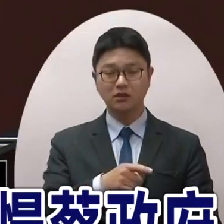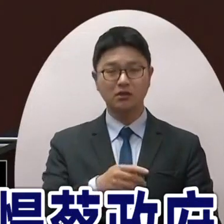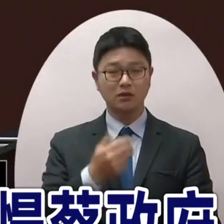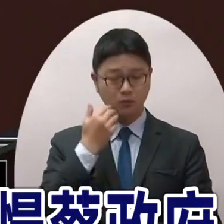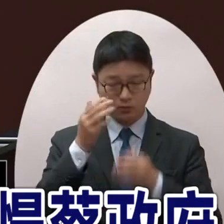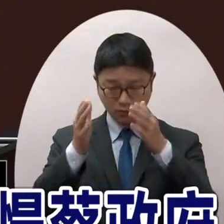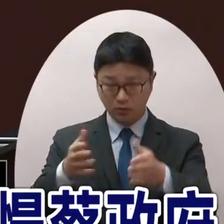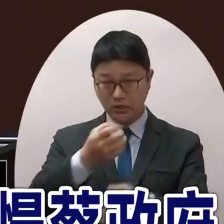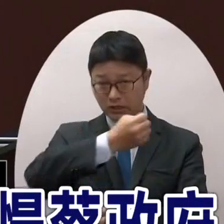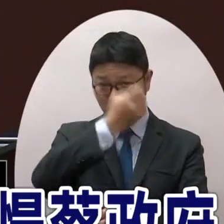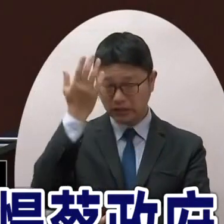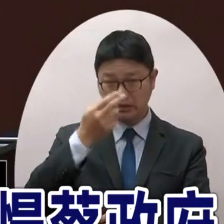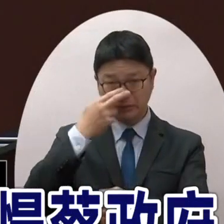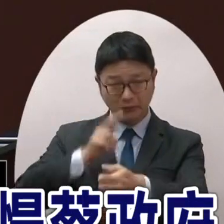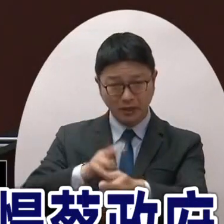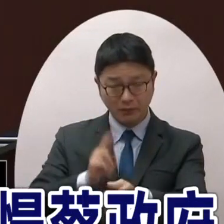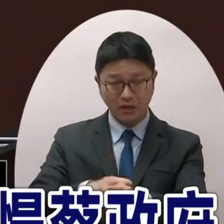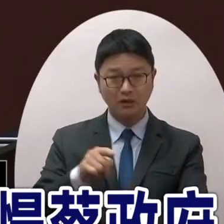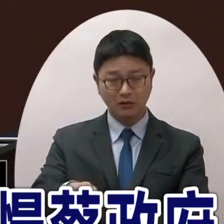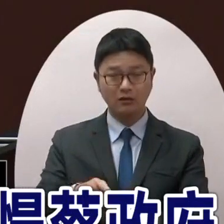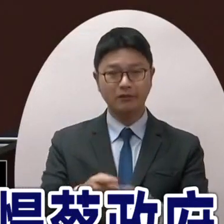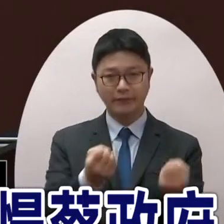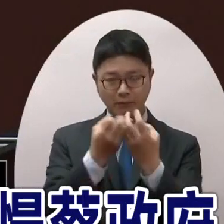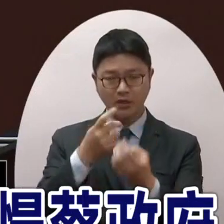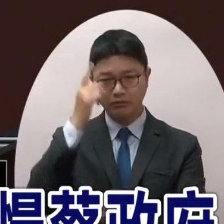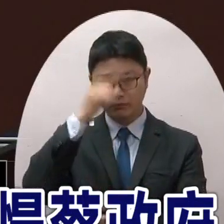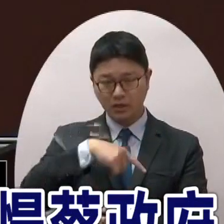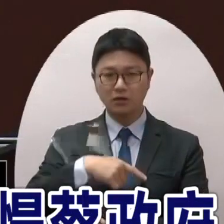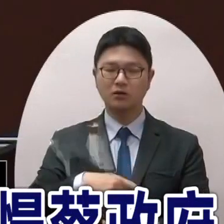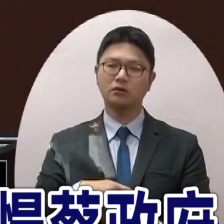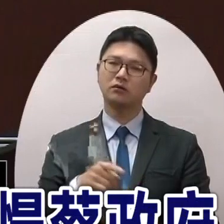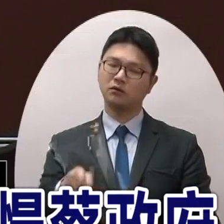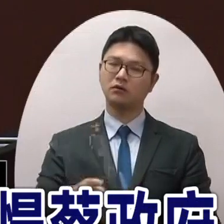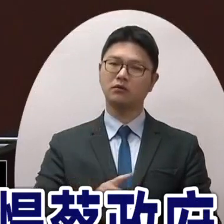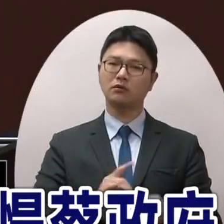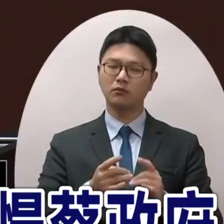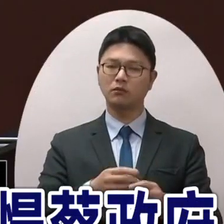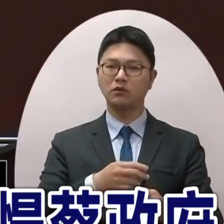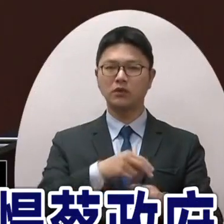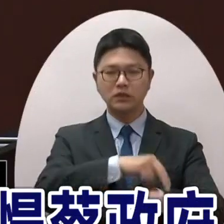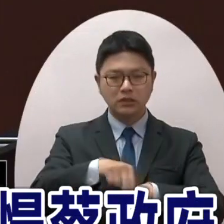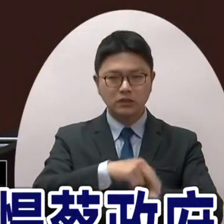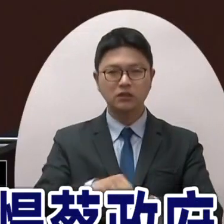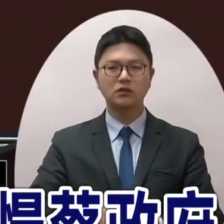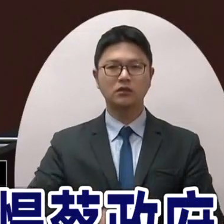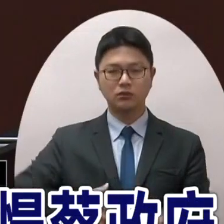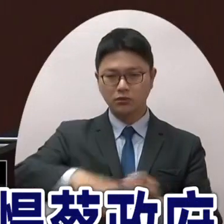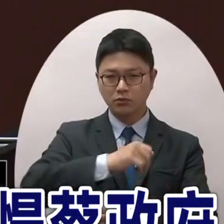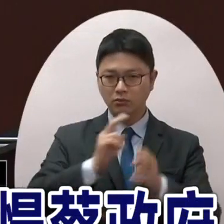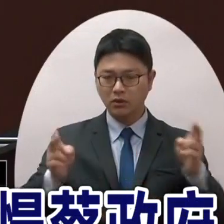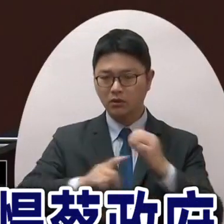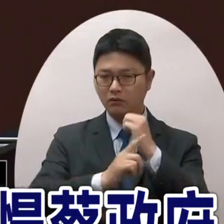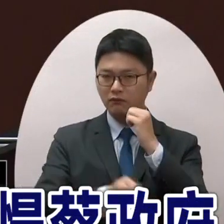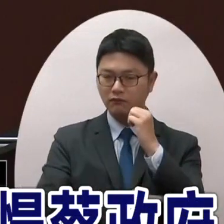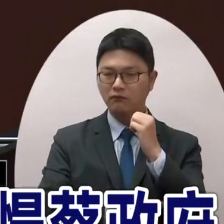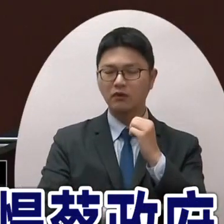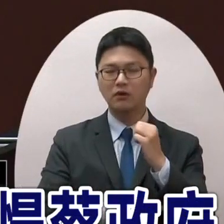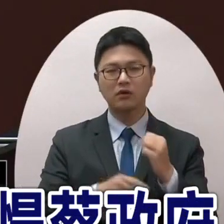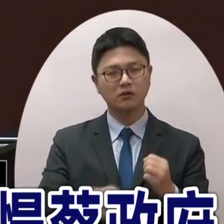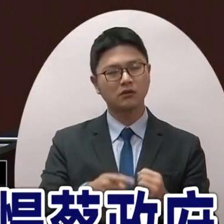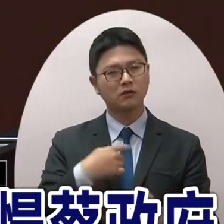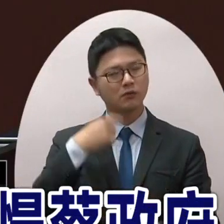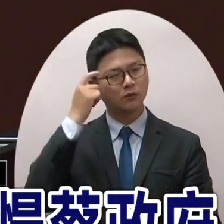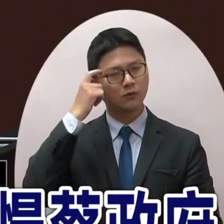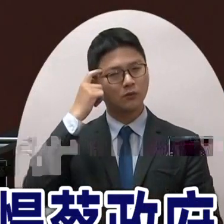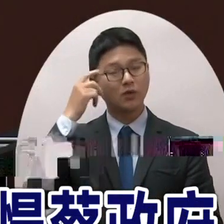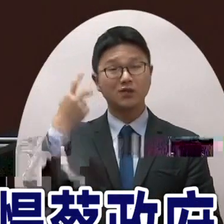朋友的事情绝对不可以做，却想要在权动法里面夹带，还理直气壮地讲没有把年轻